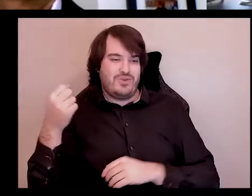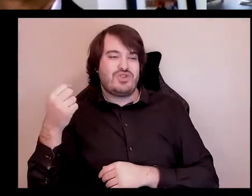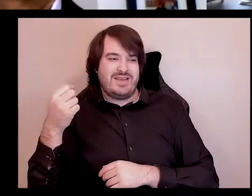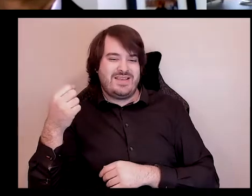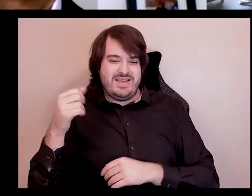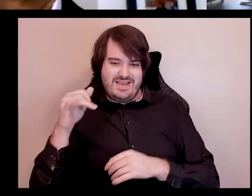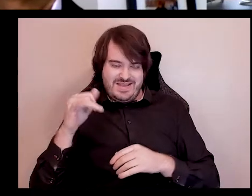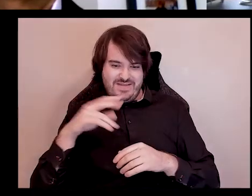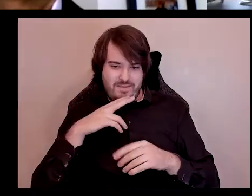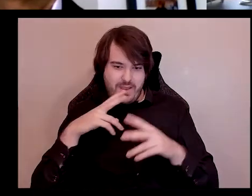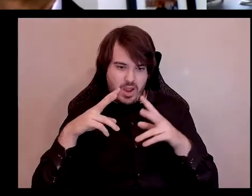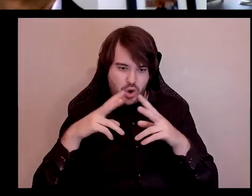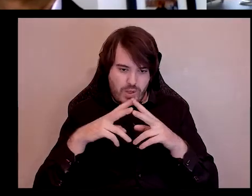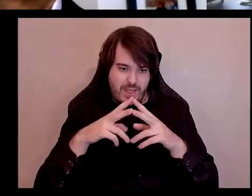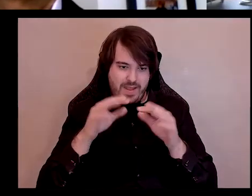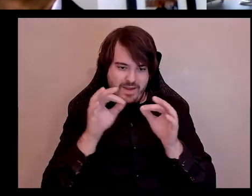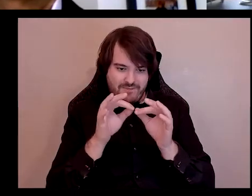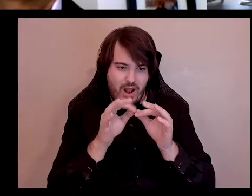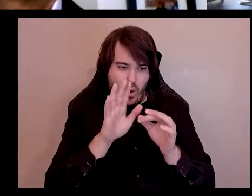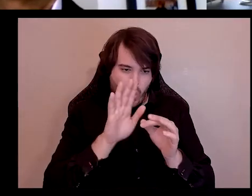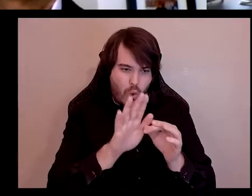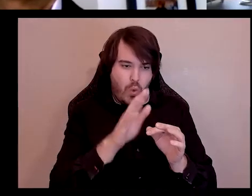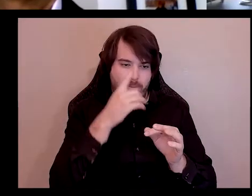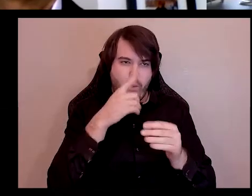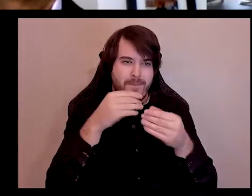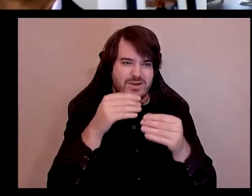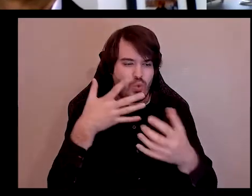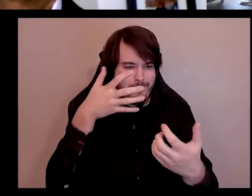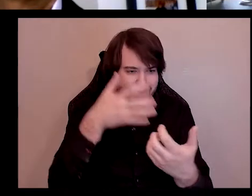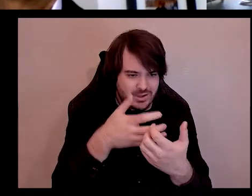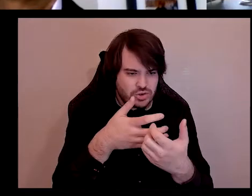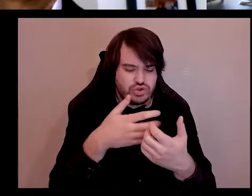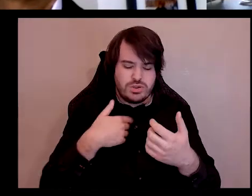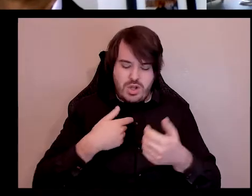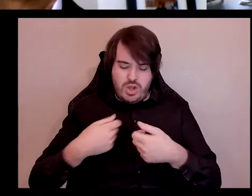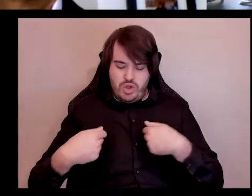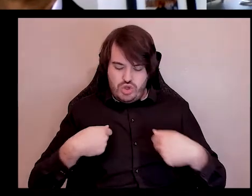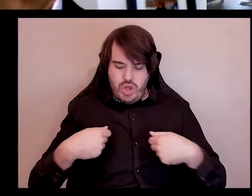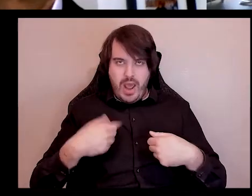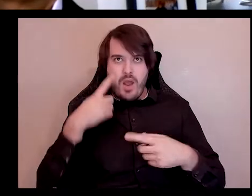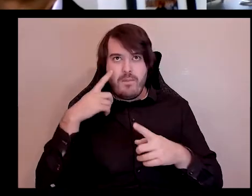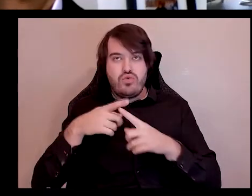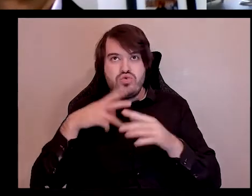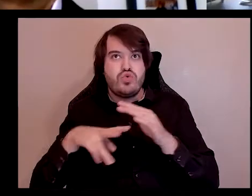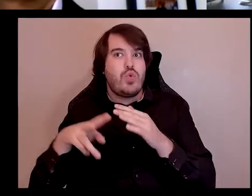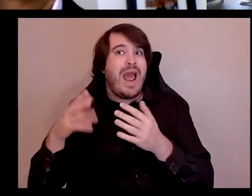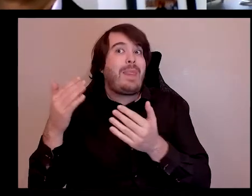peux présenter à l'employeur pour qu'il ait envie de m'embaucher, de réellement connaître votre valeur sur le marché pour cet emploi-là, de bien le